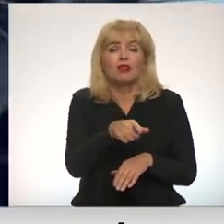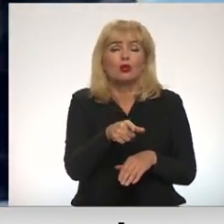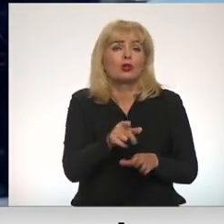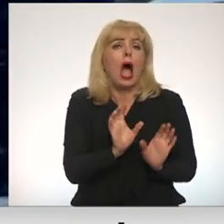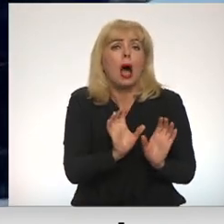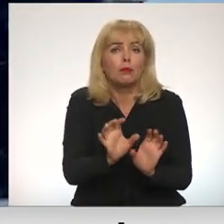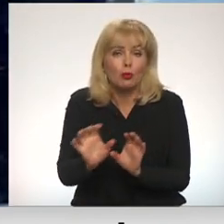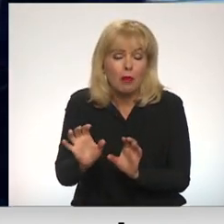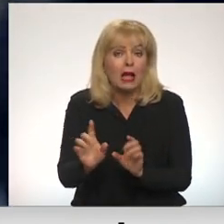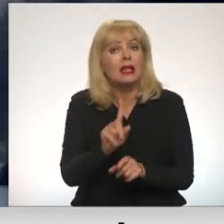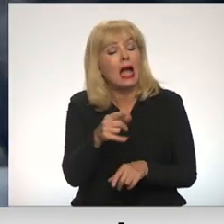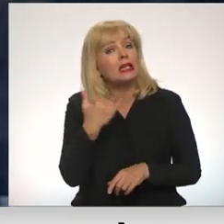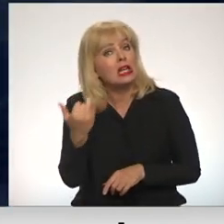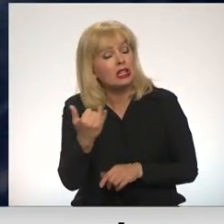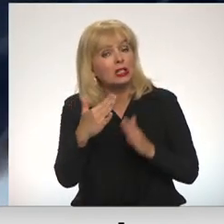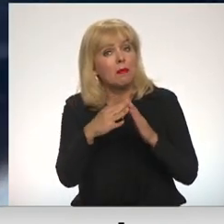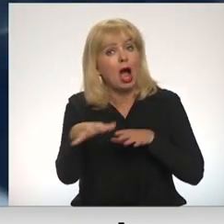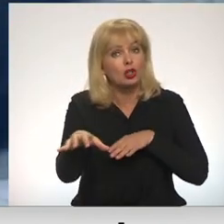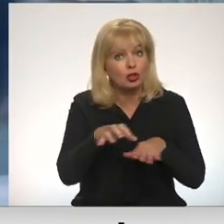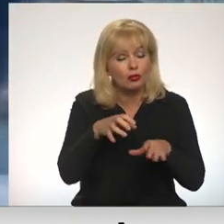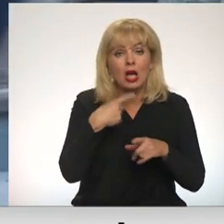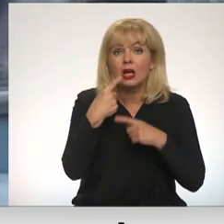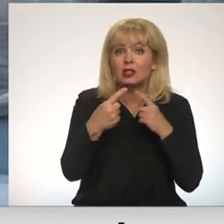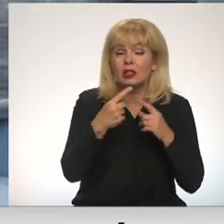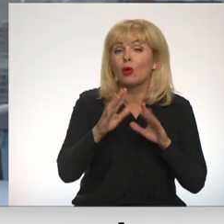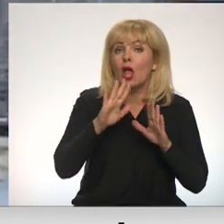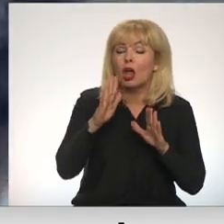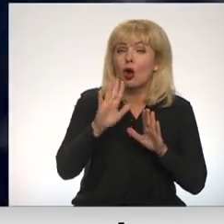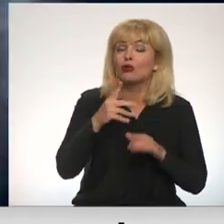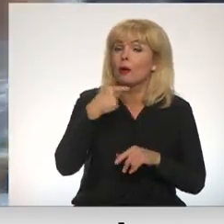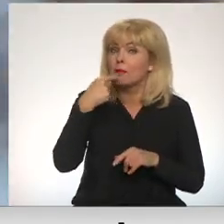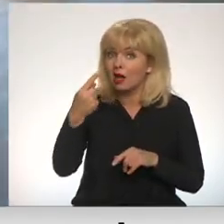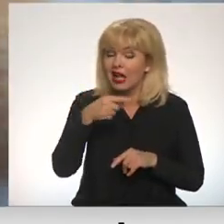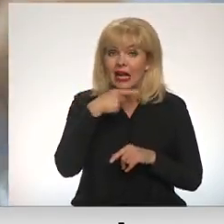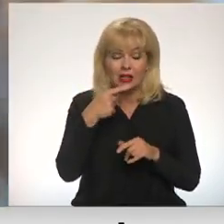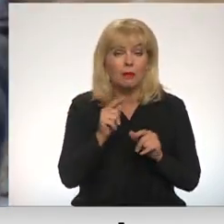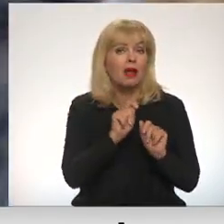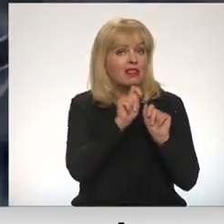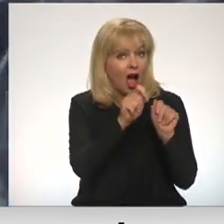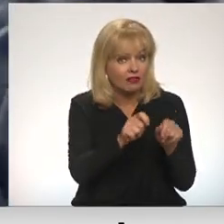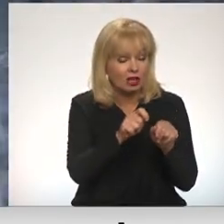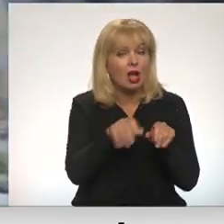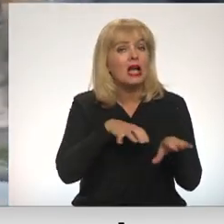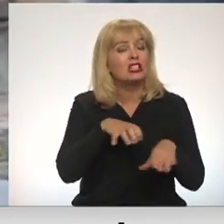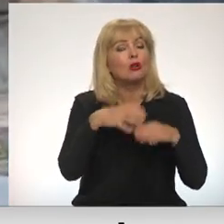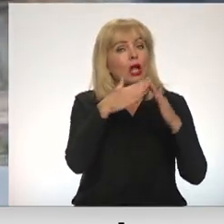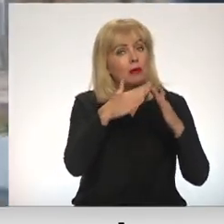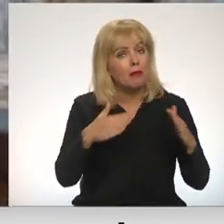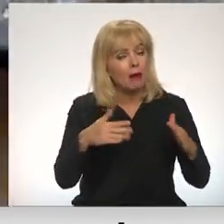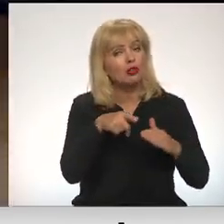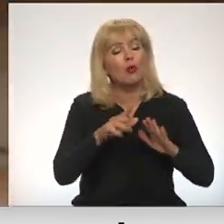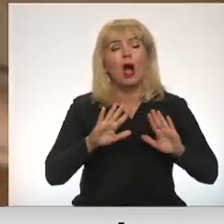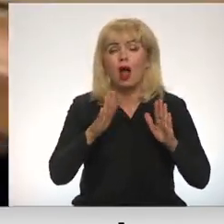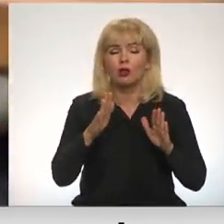kādam radusies interese par mājdzīvnieku un savā sarunā cilvēks nejauši pasaka, ka vēlas to dāvināt, dzīvnieku patversmes šādus gadījumus